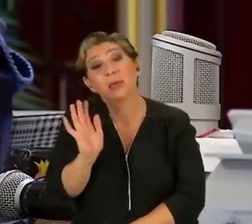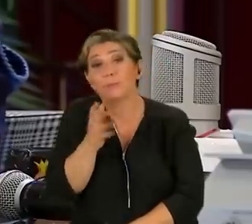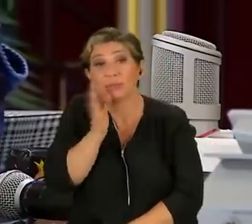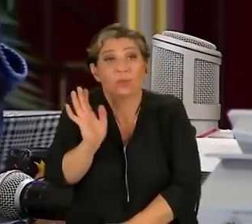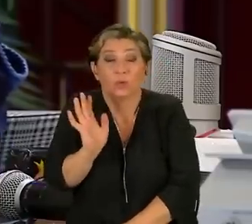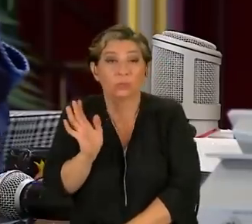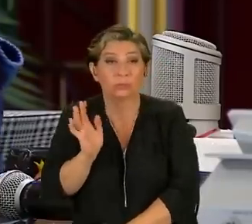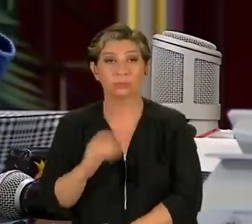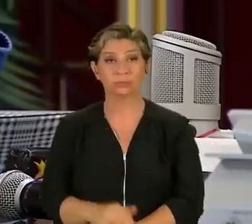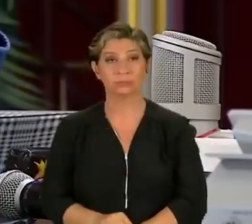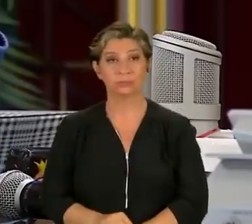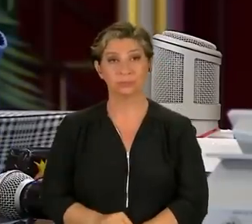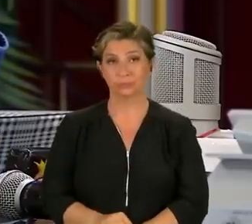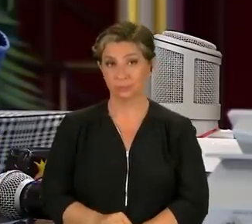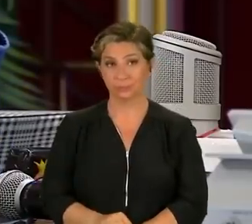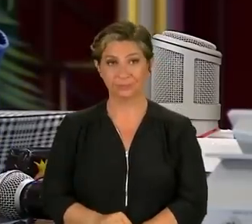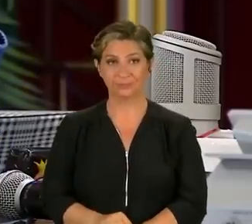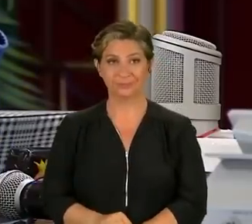yani bilmiyorum işte.